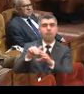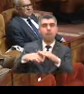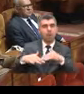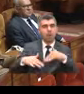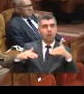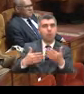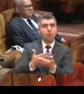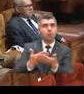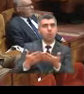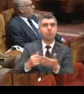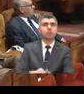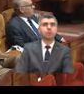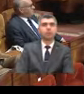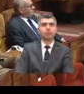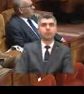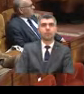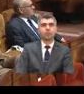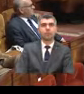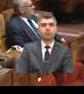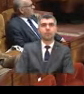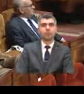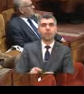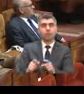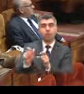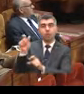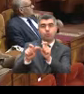ومن مجلس النواب ومن الشعب.